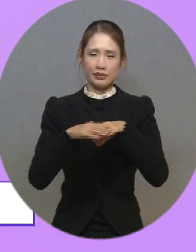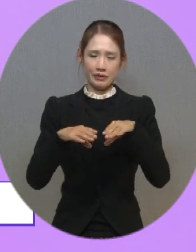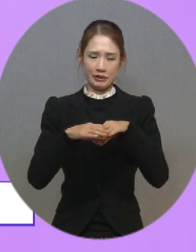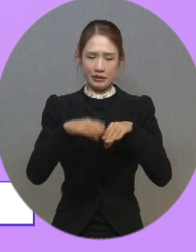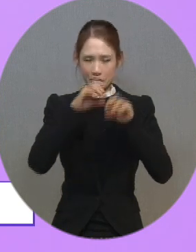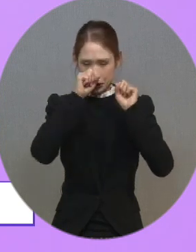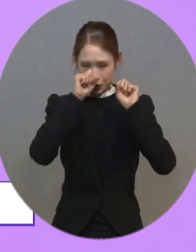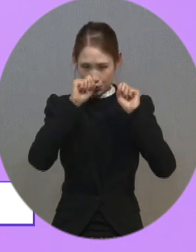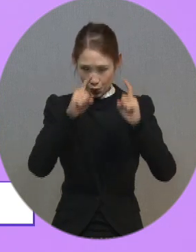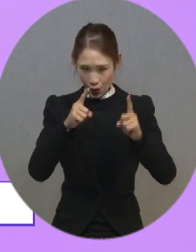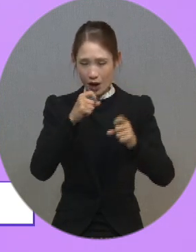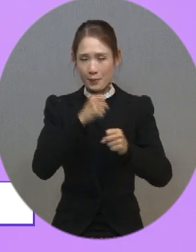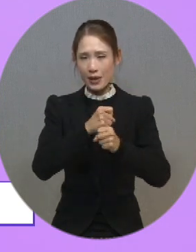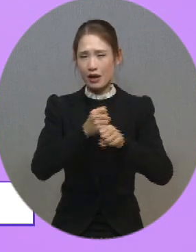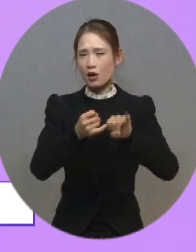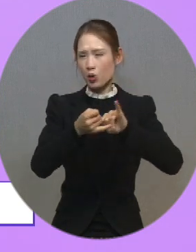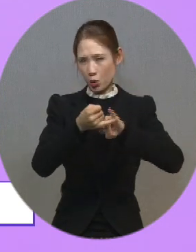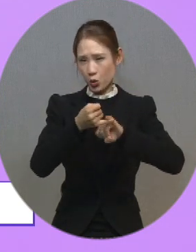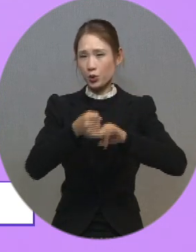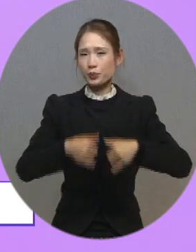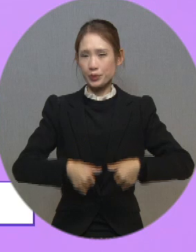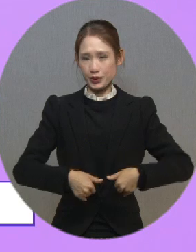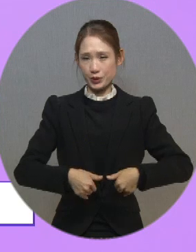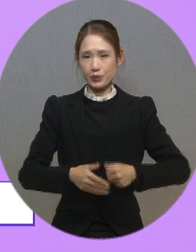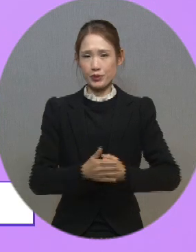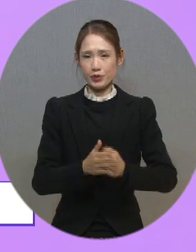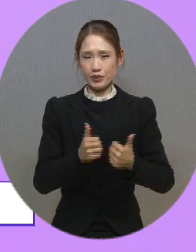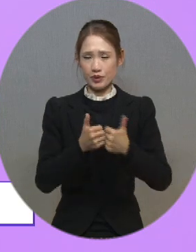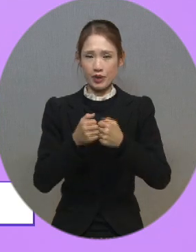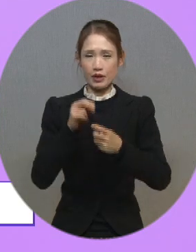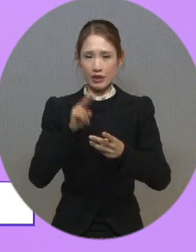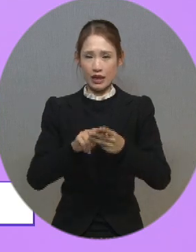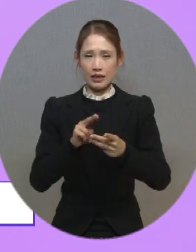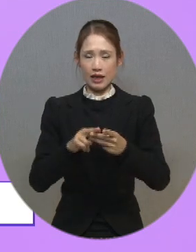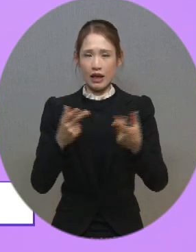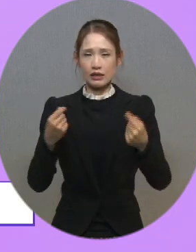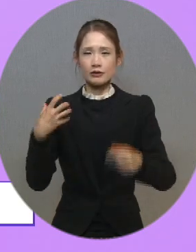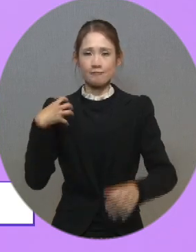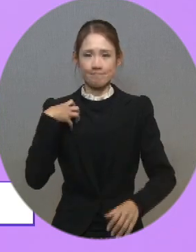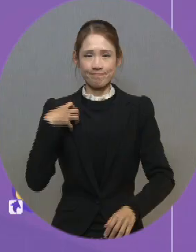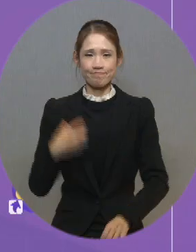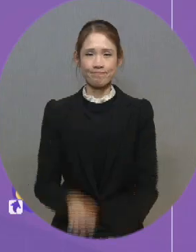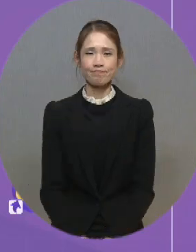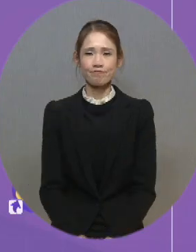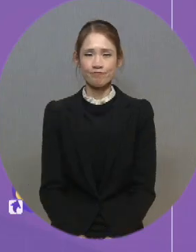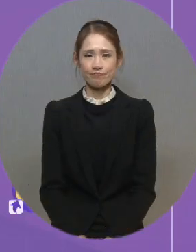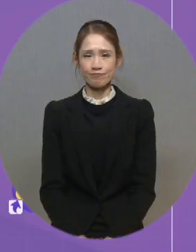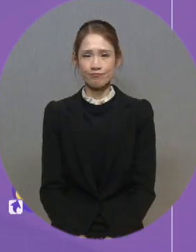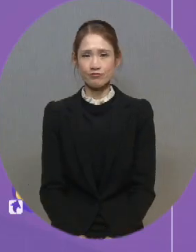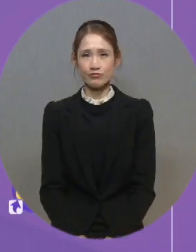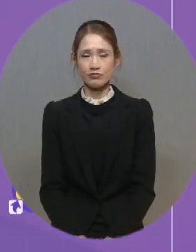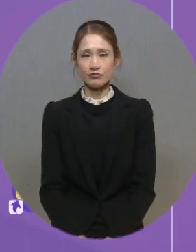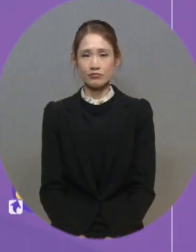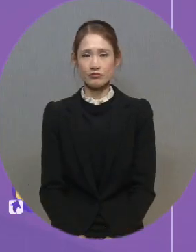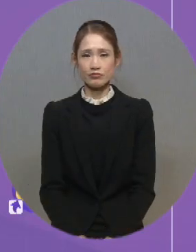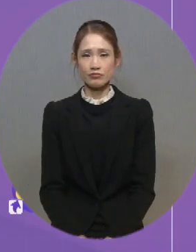그런 기회는 반드시 필요하기 때문에 저희 상담센터는 그런 역할을 하고 있습니다.